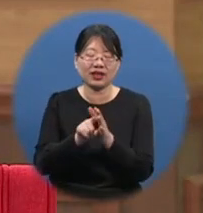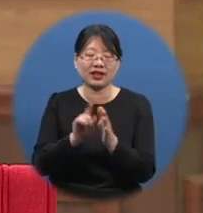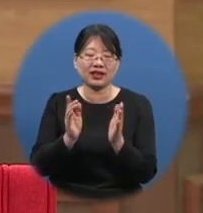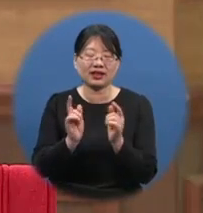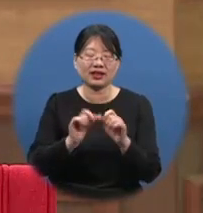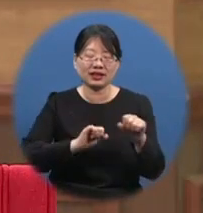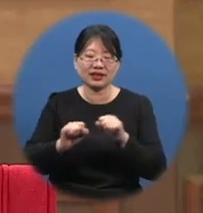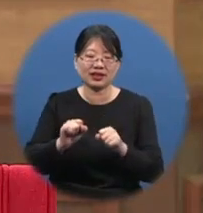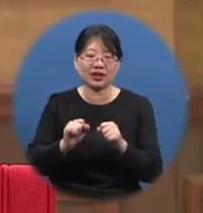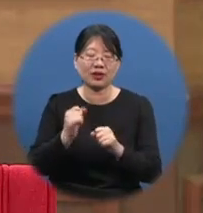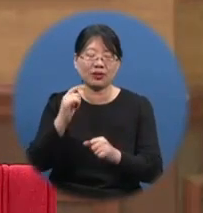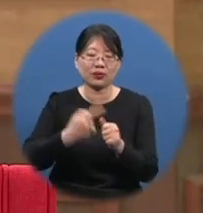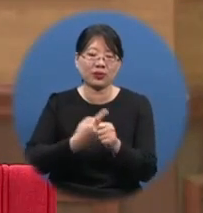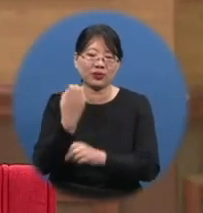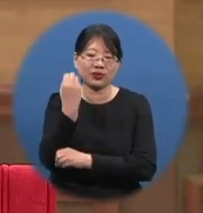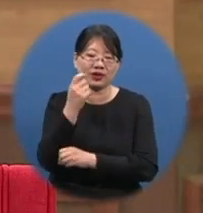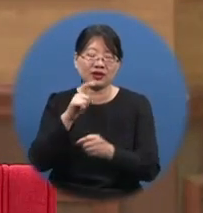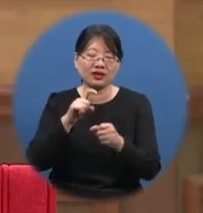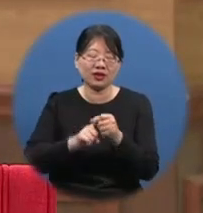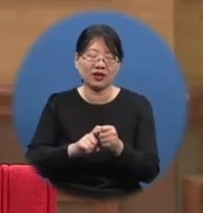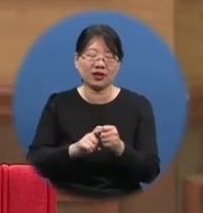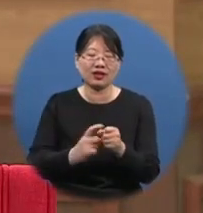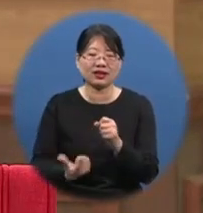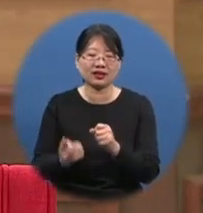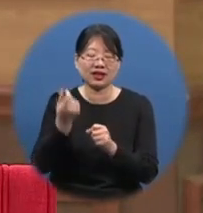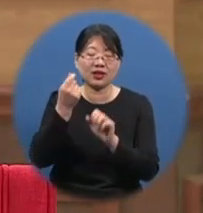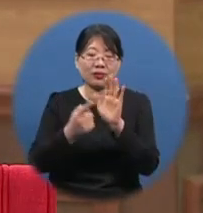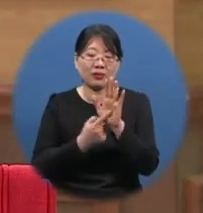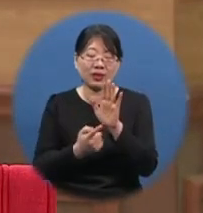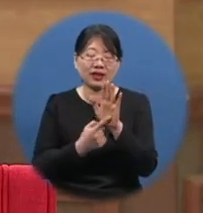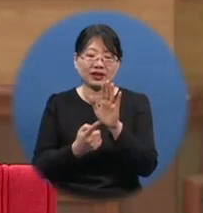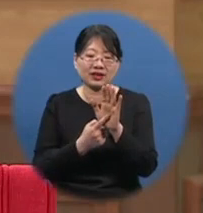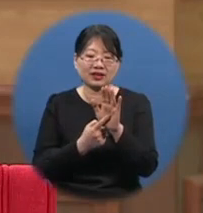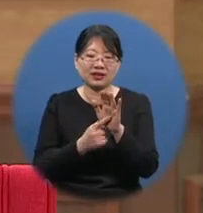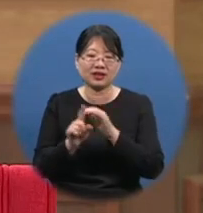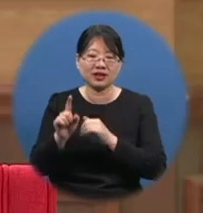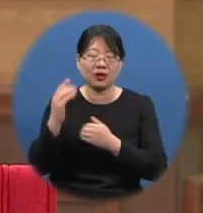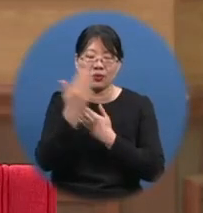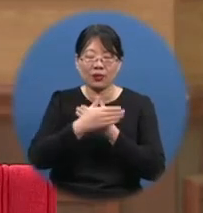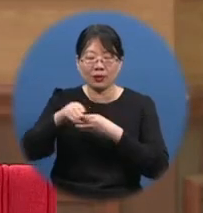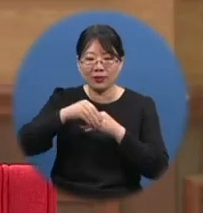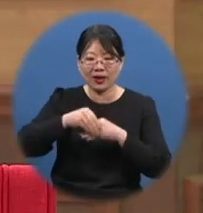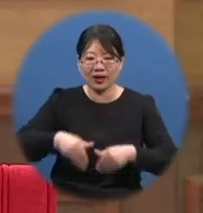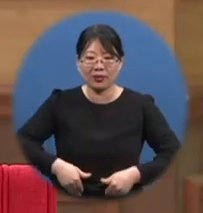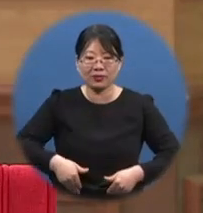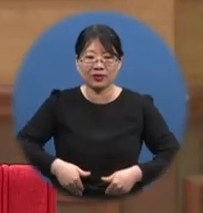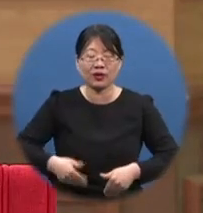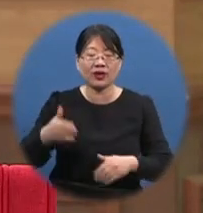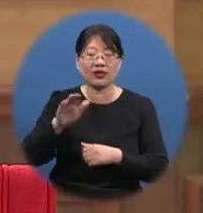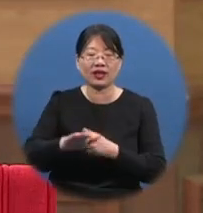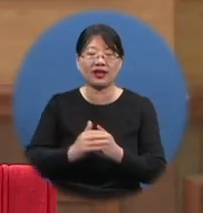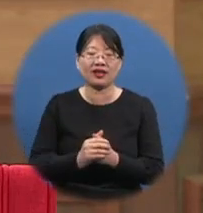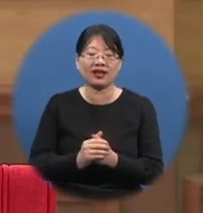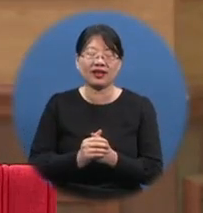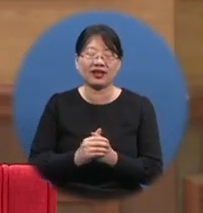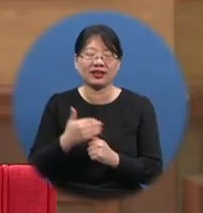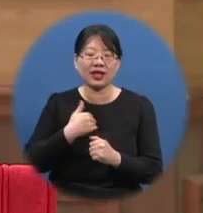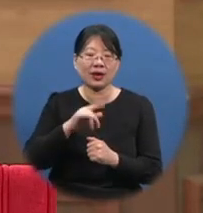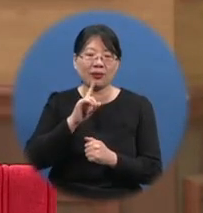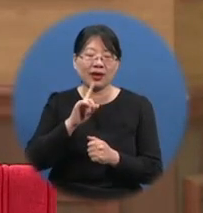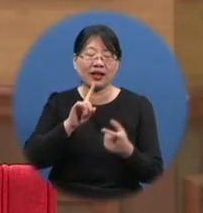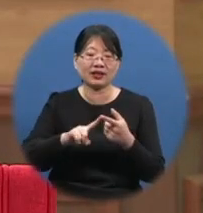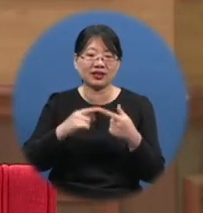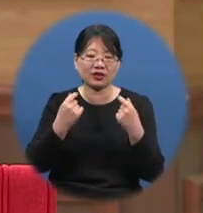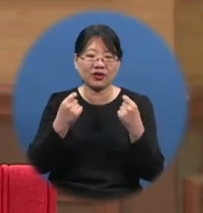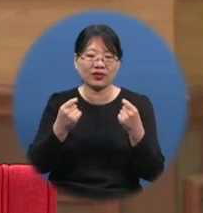실행에 본능적으로 반응을 즉각 하는 반응이 몸에 배어야 되는데 그게 제가